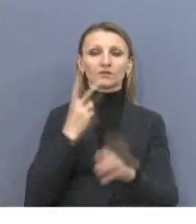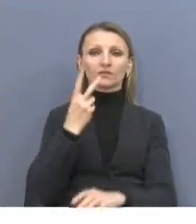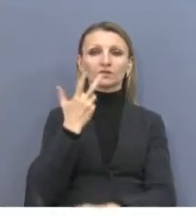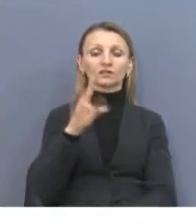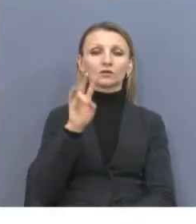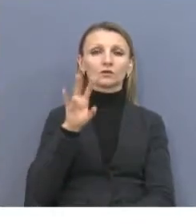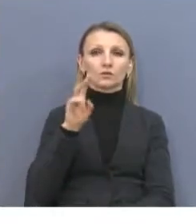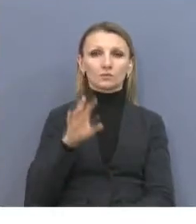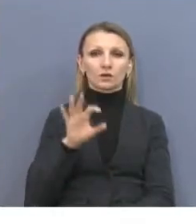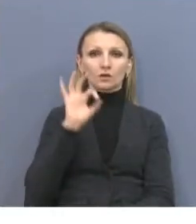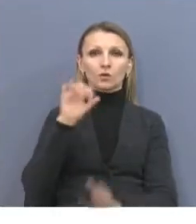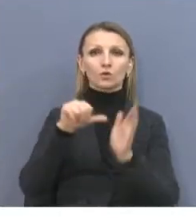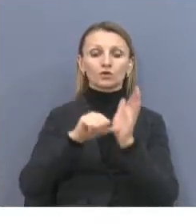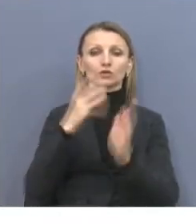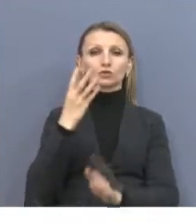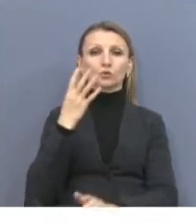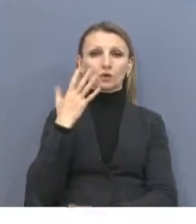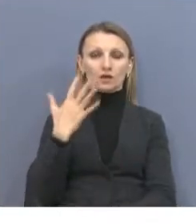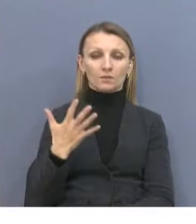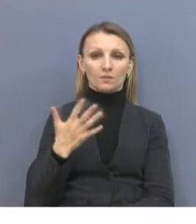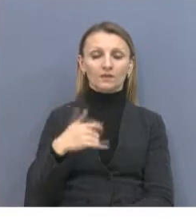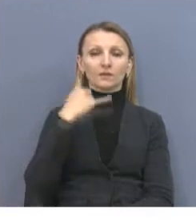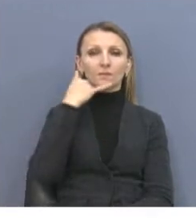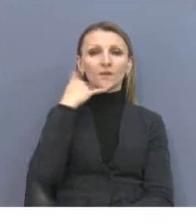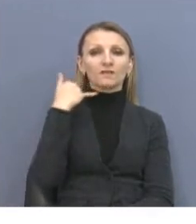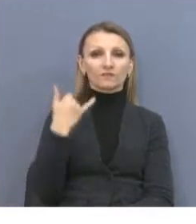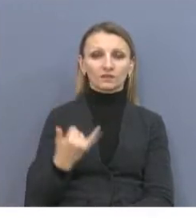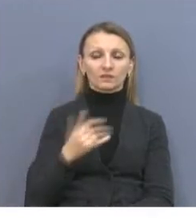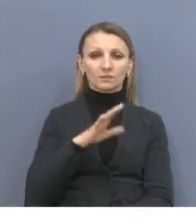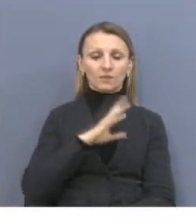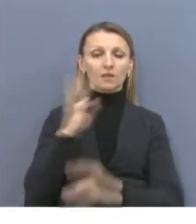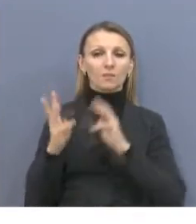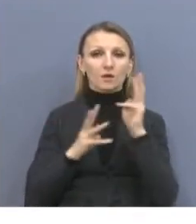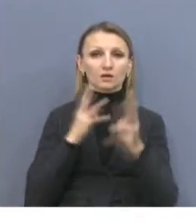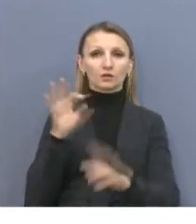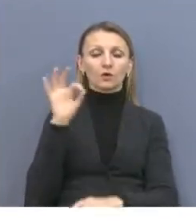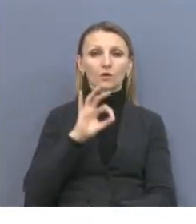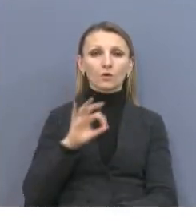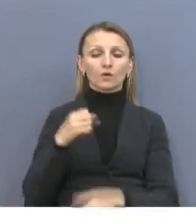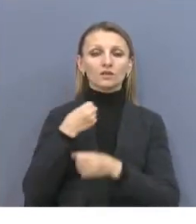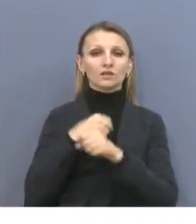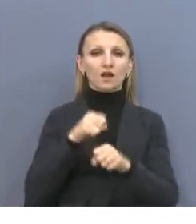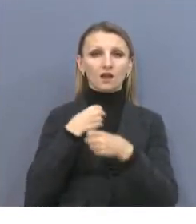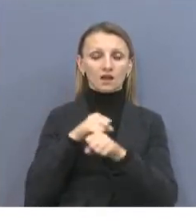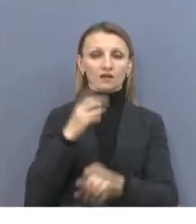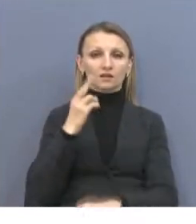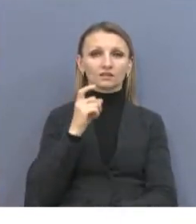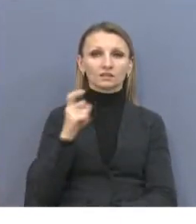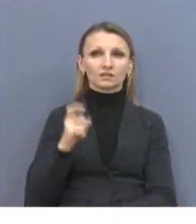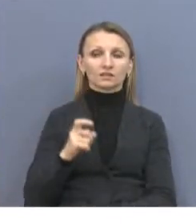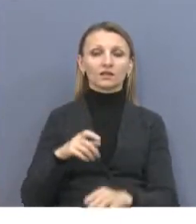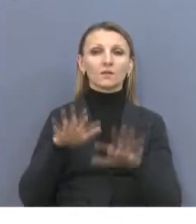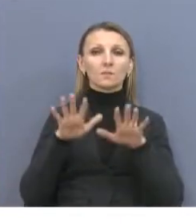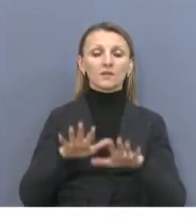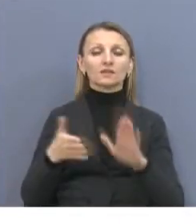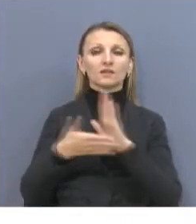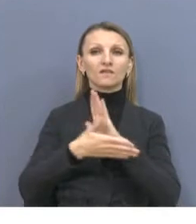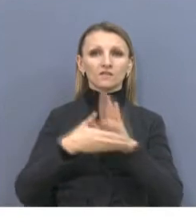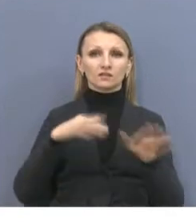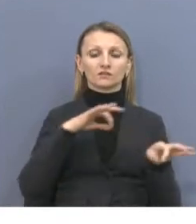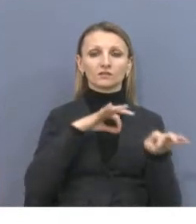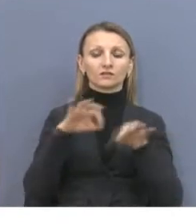в 06:45 на пульт пожарной части поступило телефонное сообщение о возгорании столярного цеха. На место вызова выехали